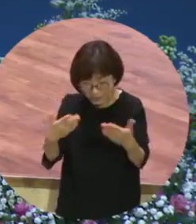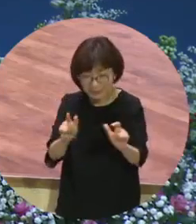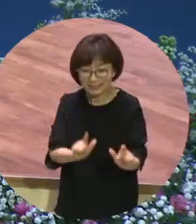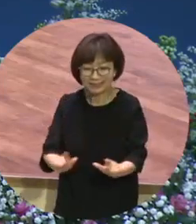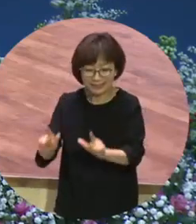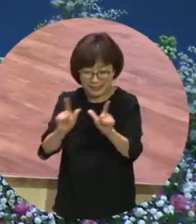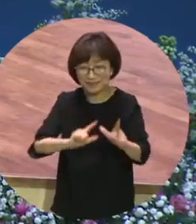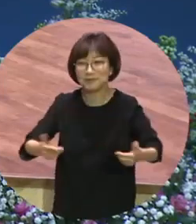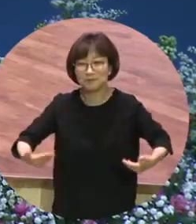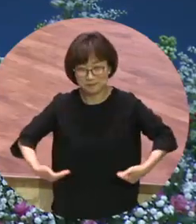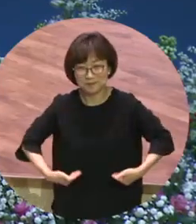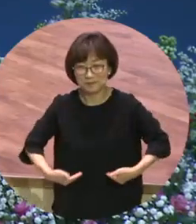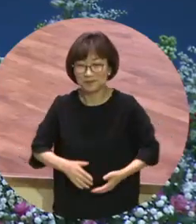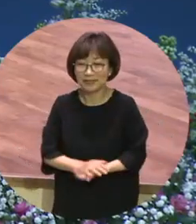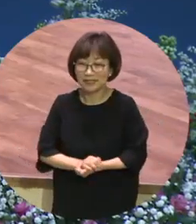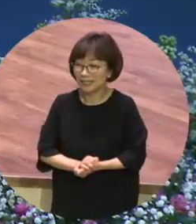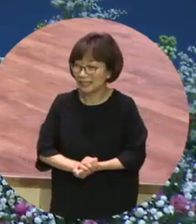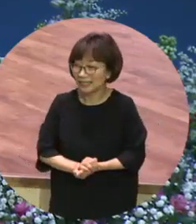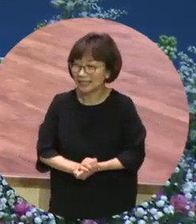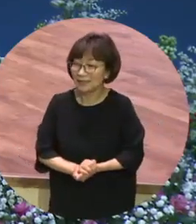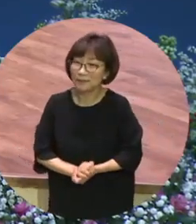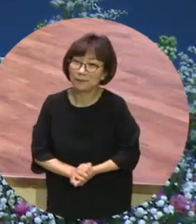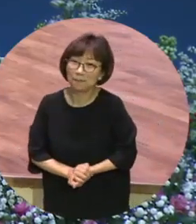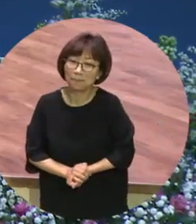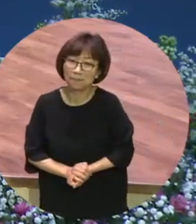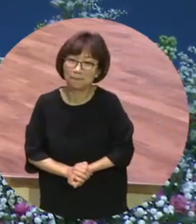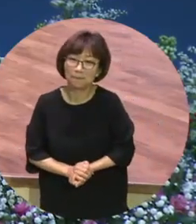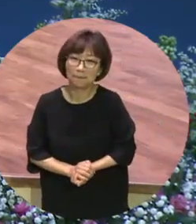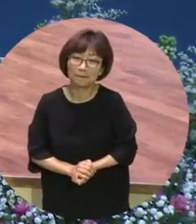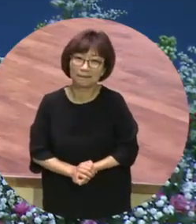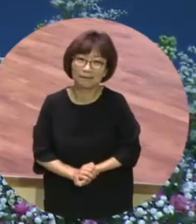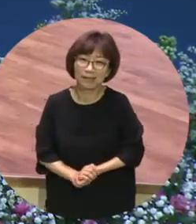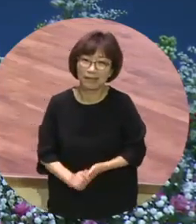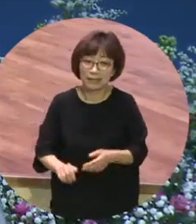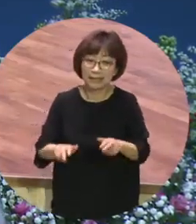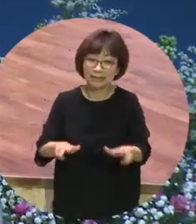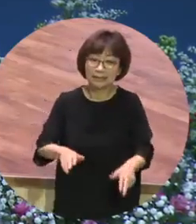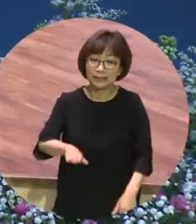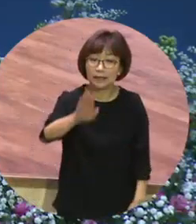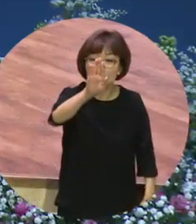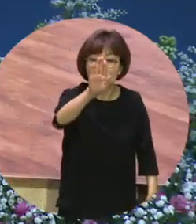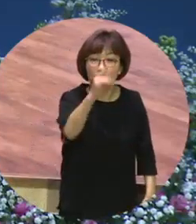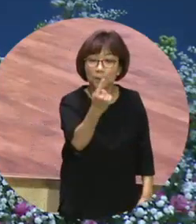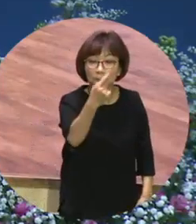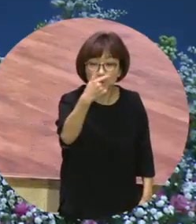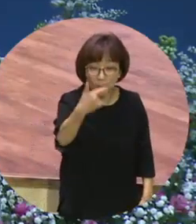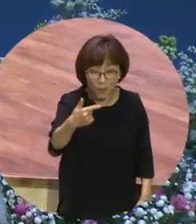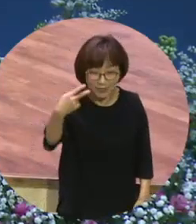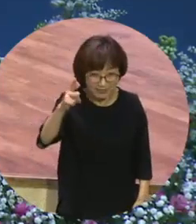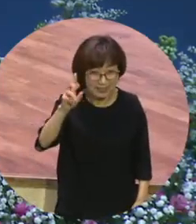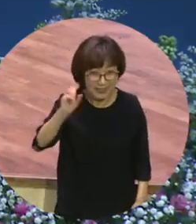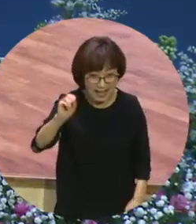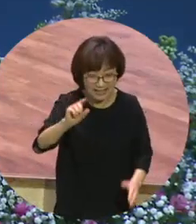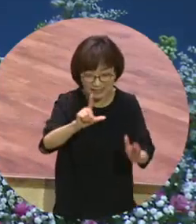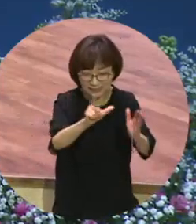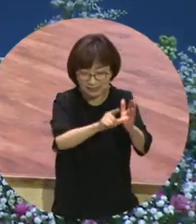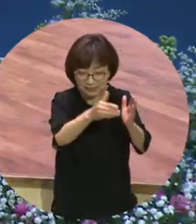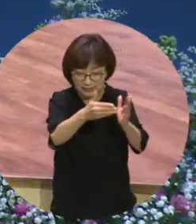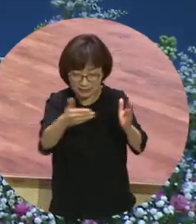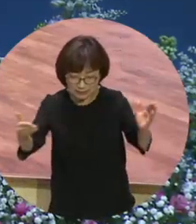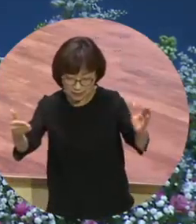지금 영계전 성도가 본당 시대 속에 들어왔는데 그러면 본당 시대에 걸맞는 발걸음, 본당 시대라는 타이밍에